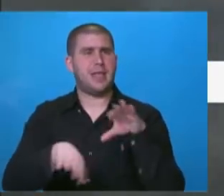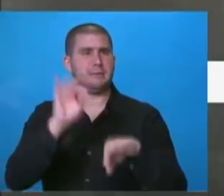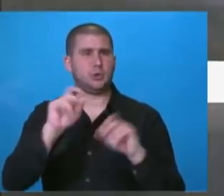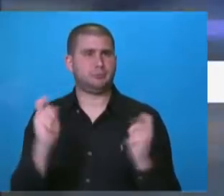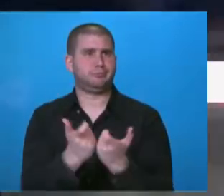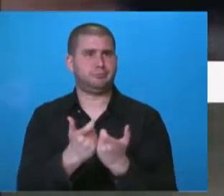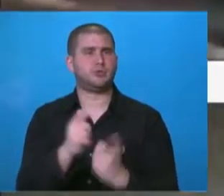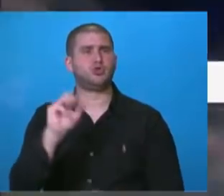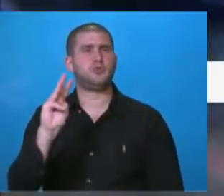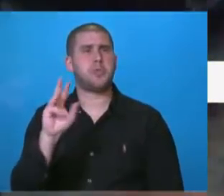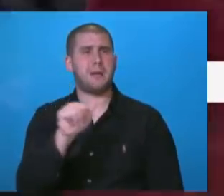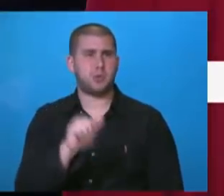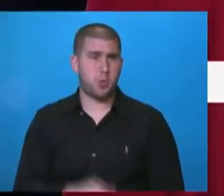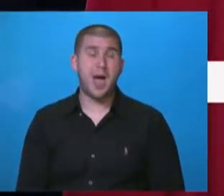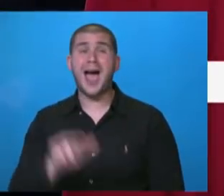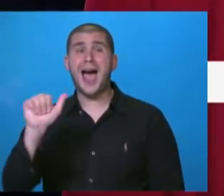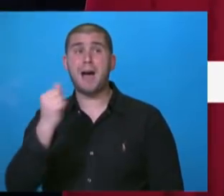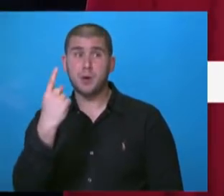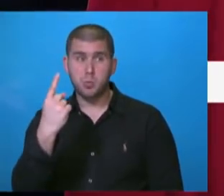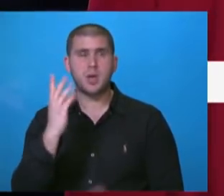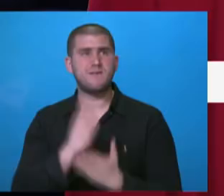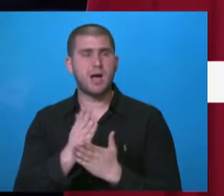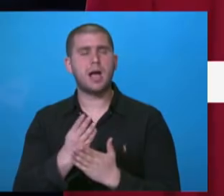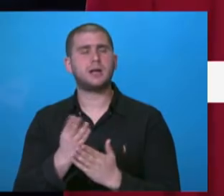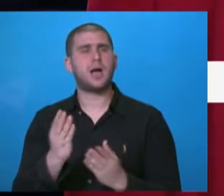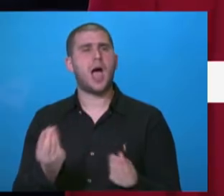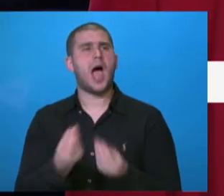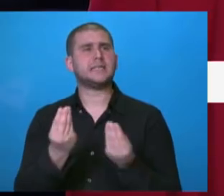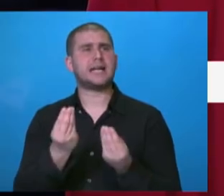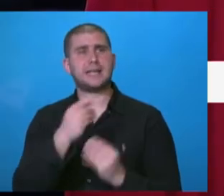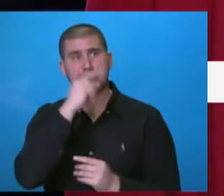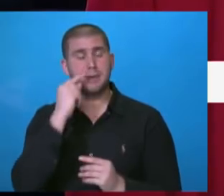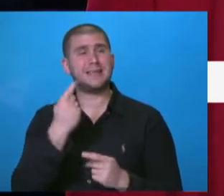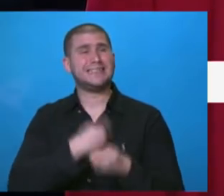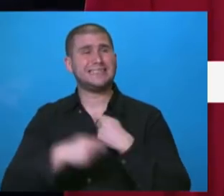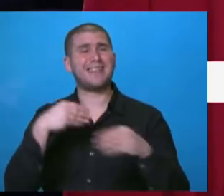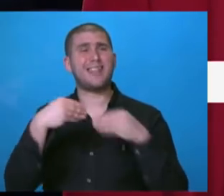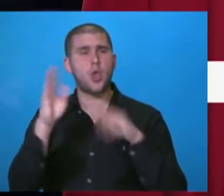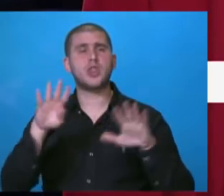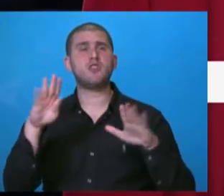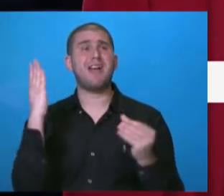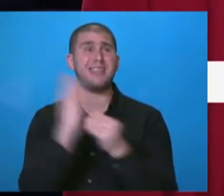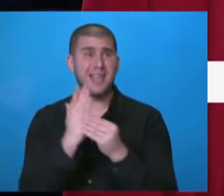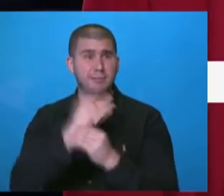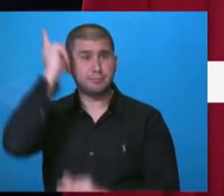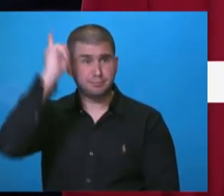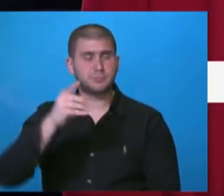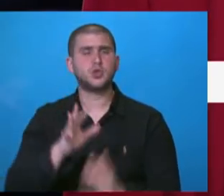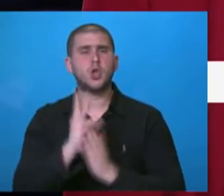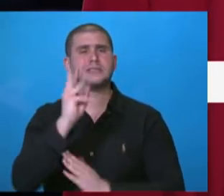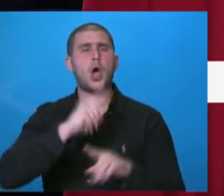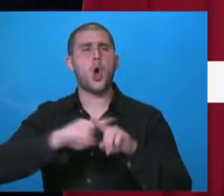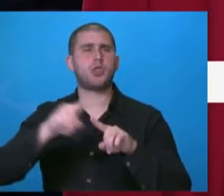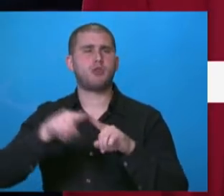אבוטבול. אבוטבול הורשע בהחזקת סמים בעסקת טיעון שכללה עוד 9 תיקים, נגזרו עליו 13 חודשי